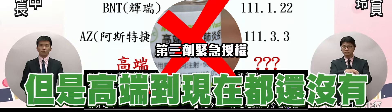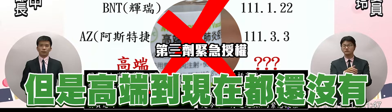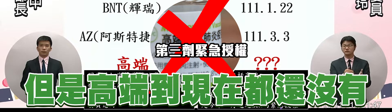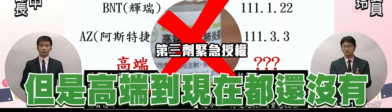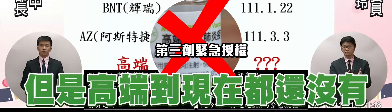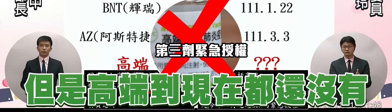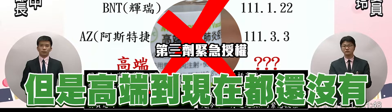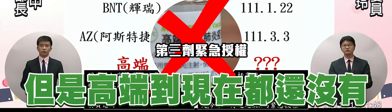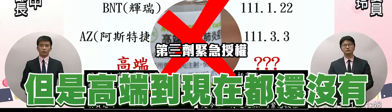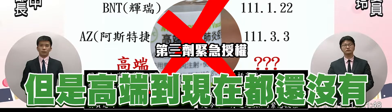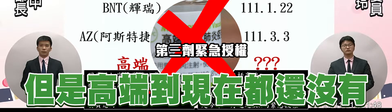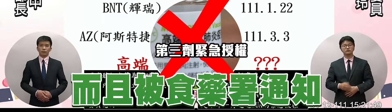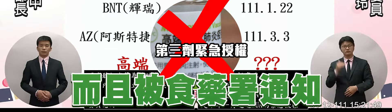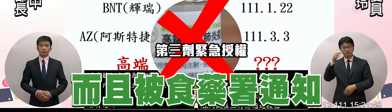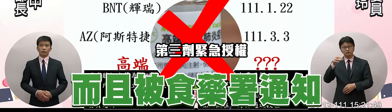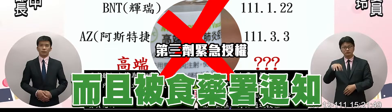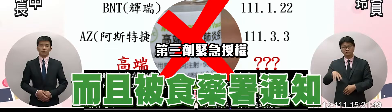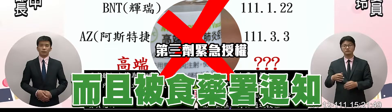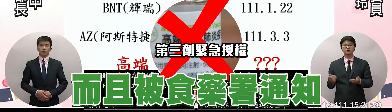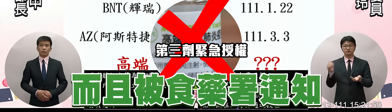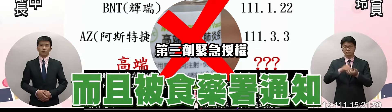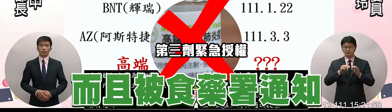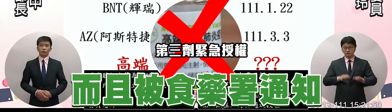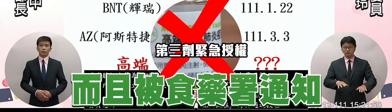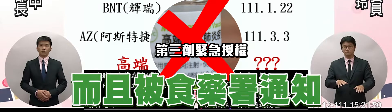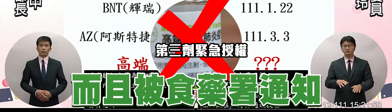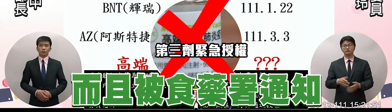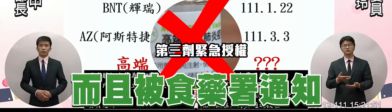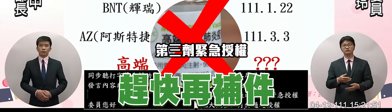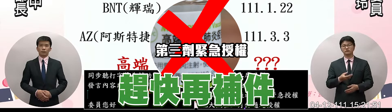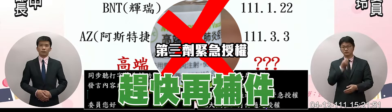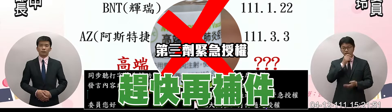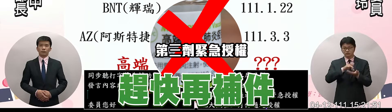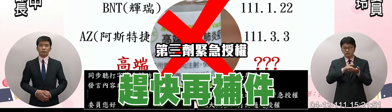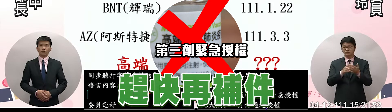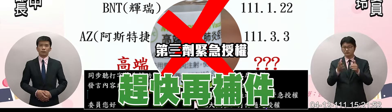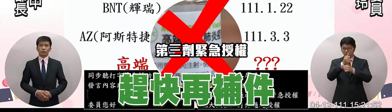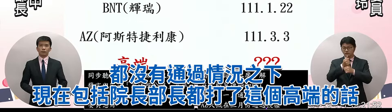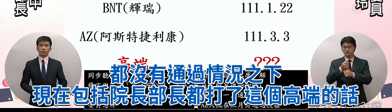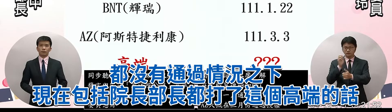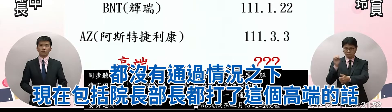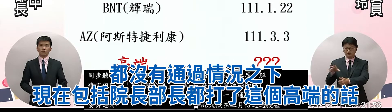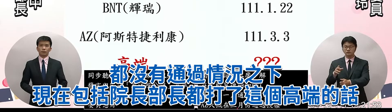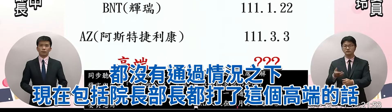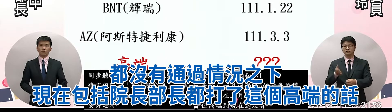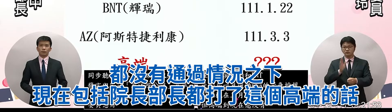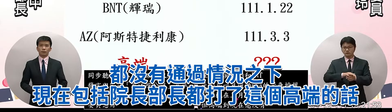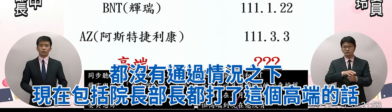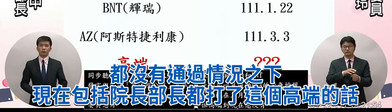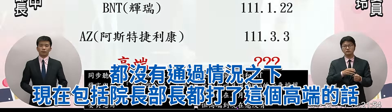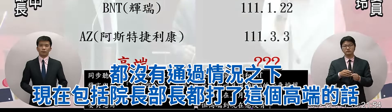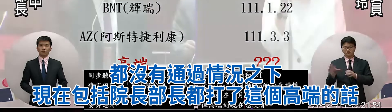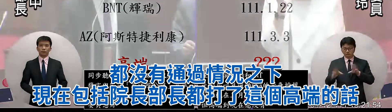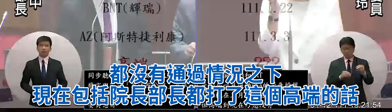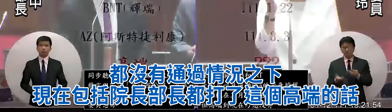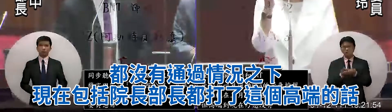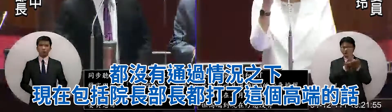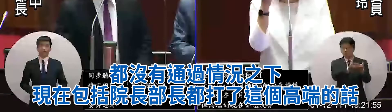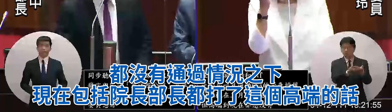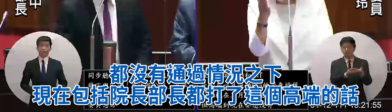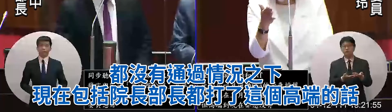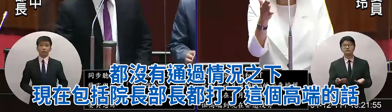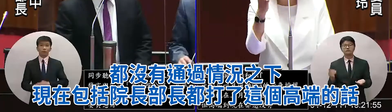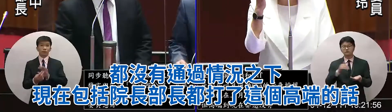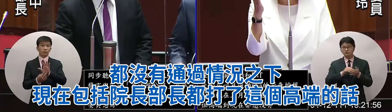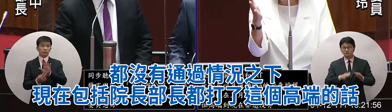现在都还没有，而且被食药署通知赶快再补件。都没有通过情况之下， 他的 现在包